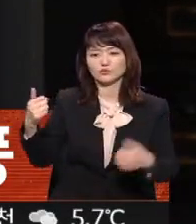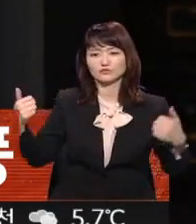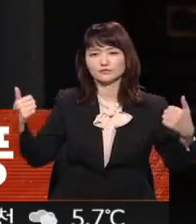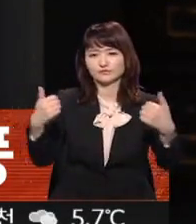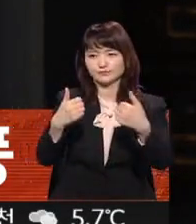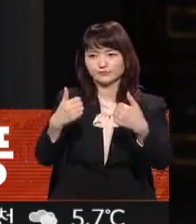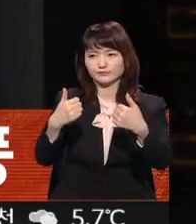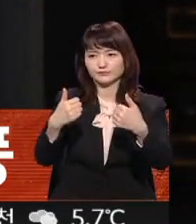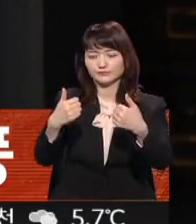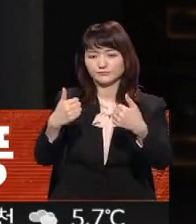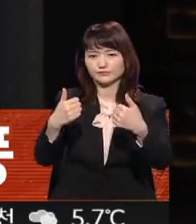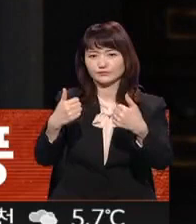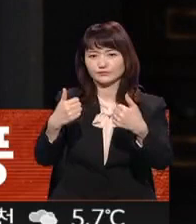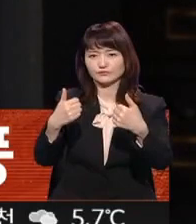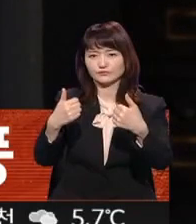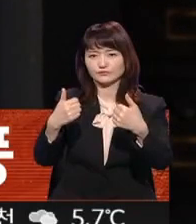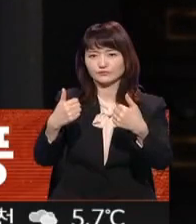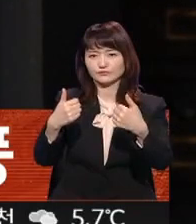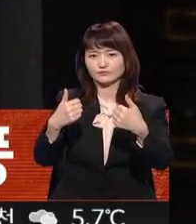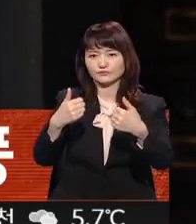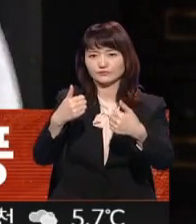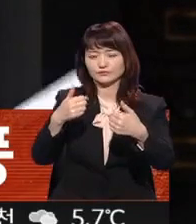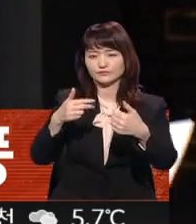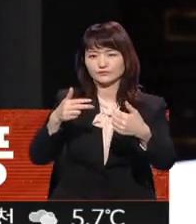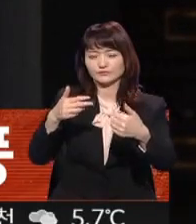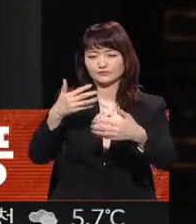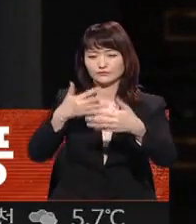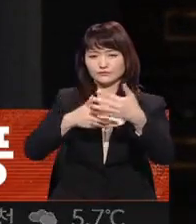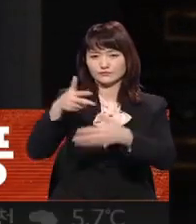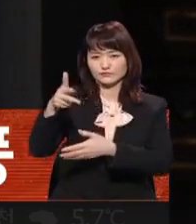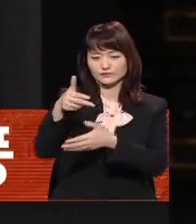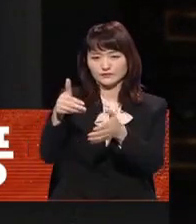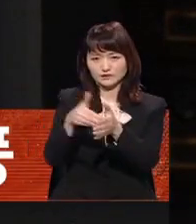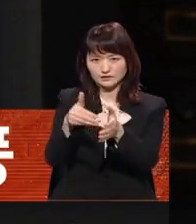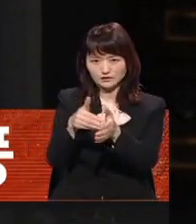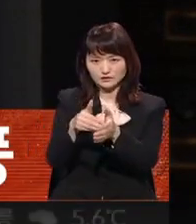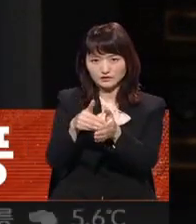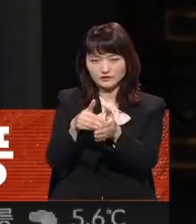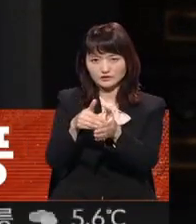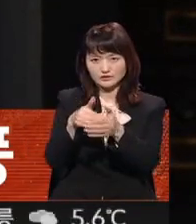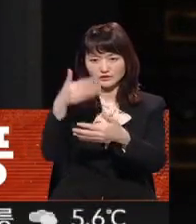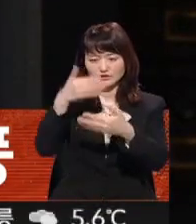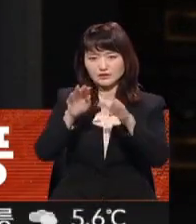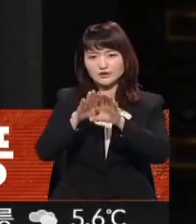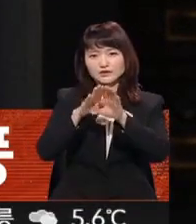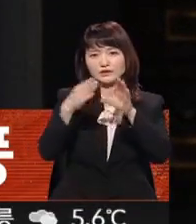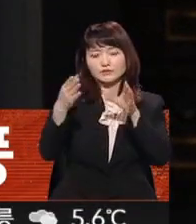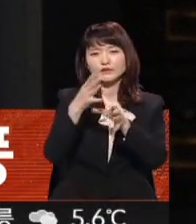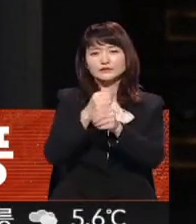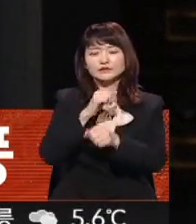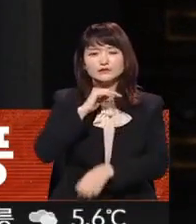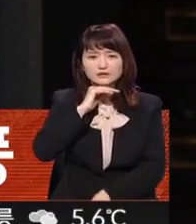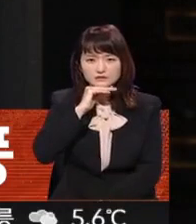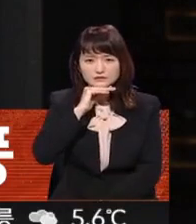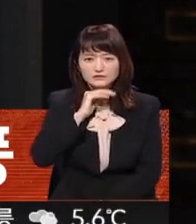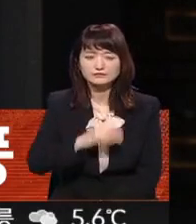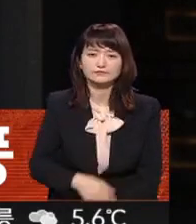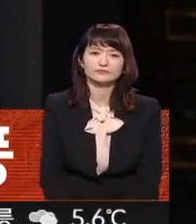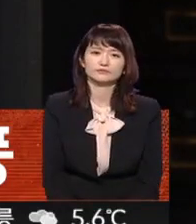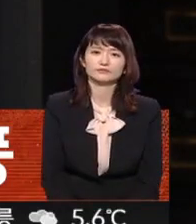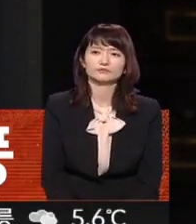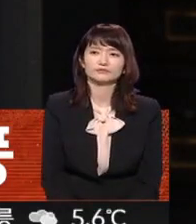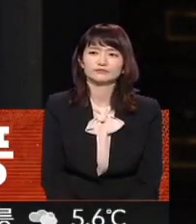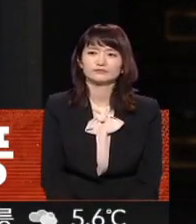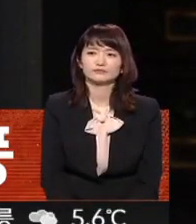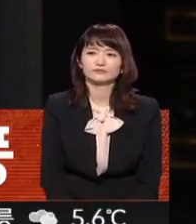맡아서 지금 이미 다 찍어 놓고 개봉 오픈 일자를 기다리고 있는 상황이라는데 하하 자